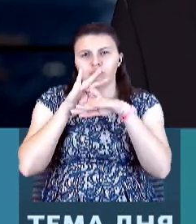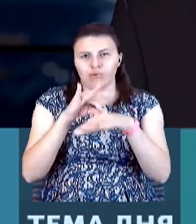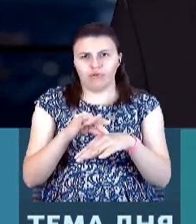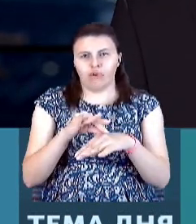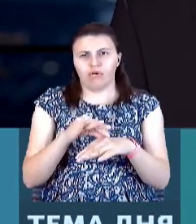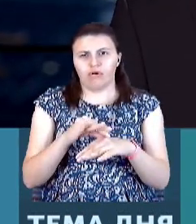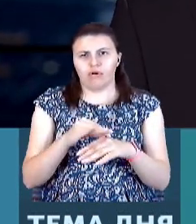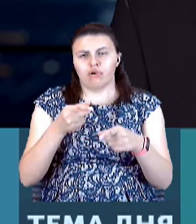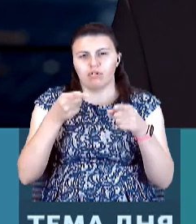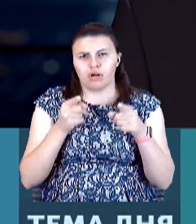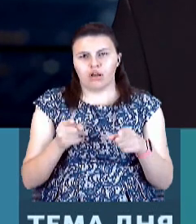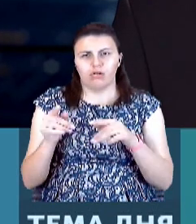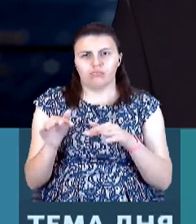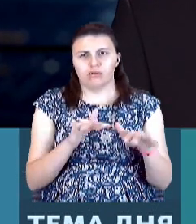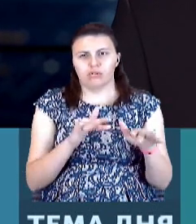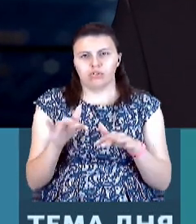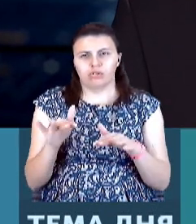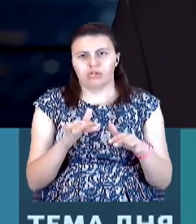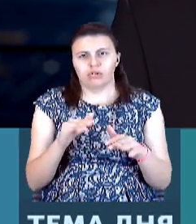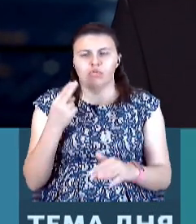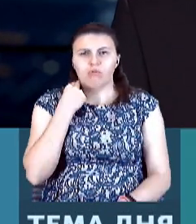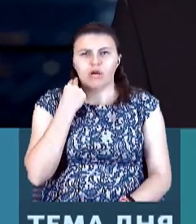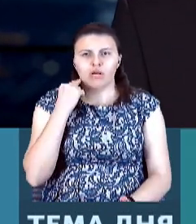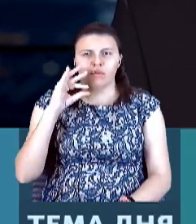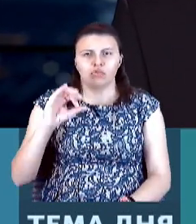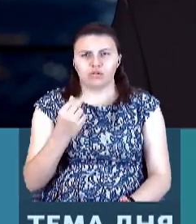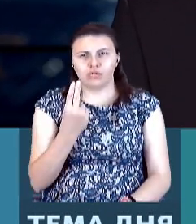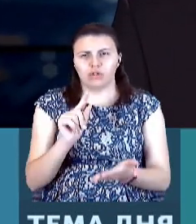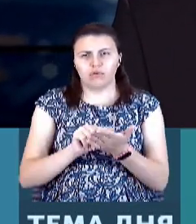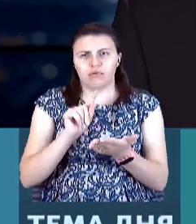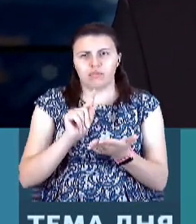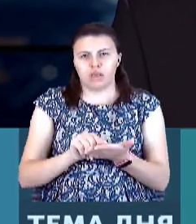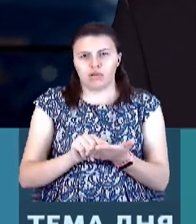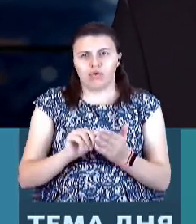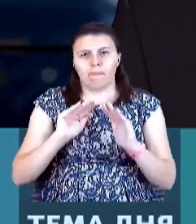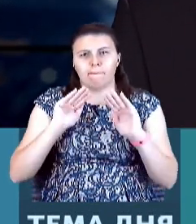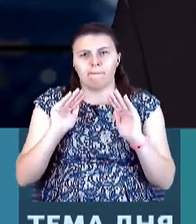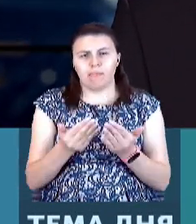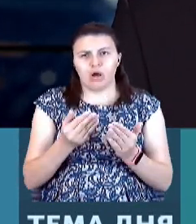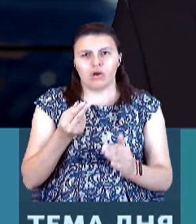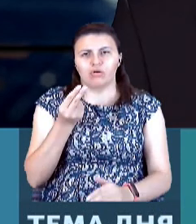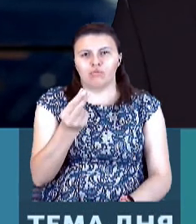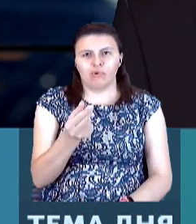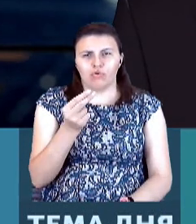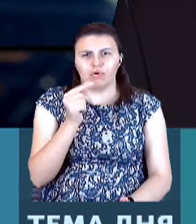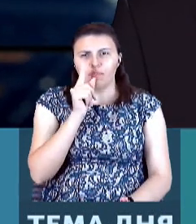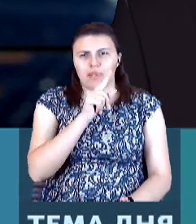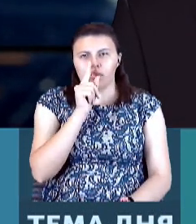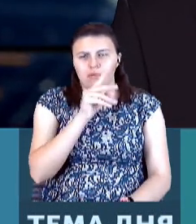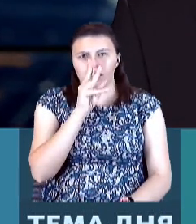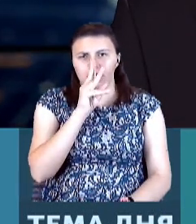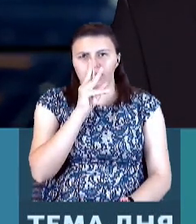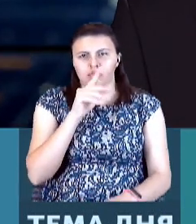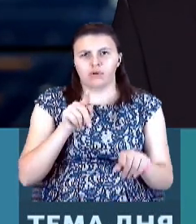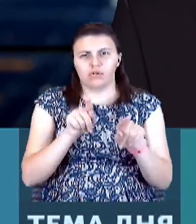реально діючу податкову соціальну пільгу. Іншими словами, менше оподатковувати мінімальні заробітні плати. Таким